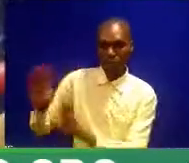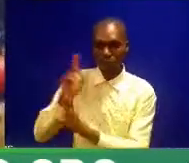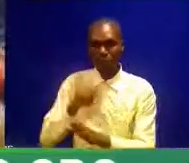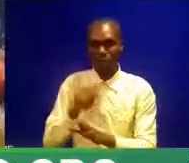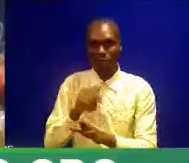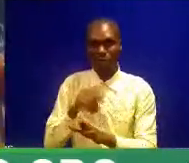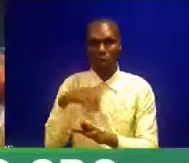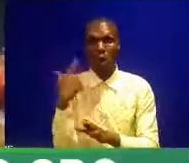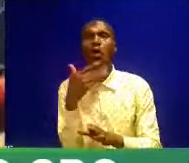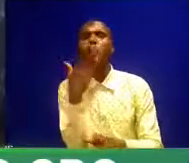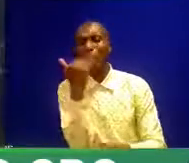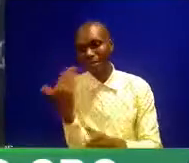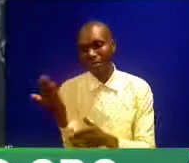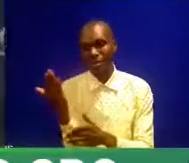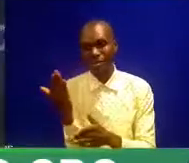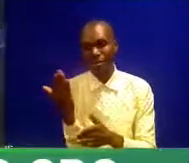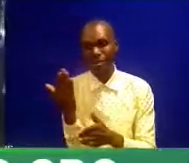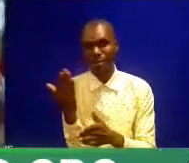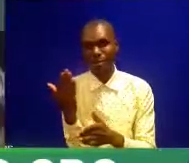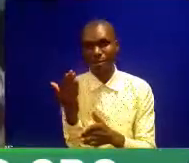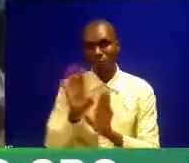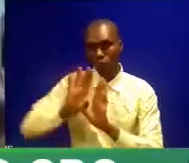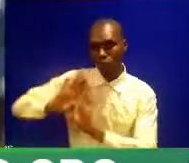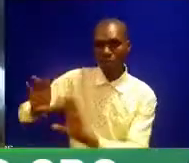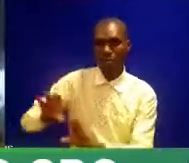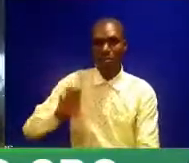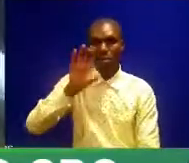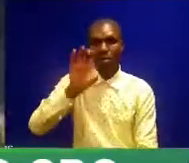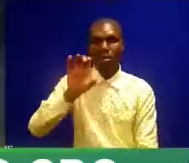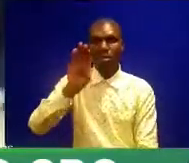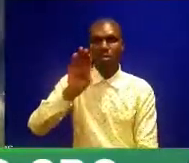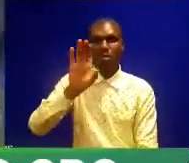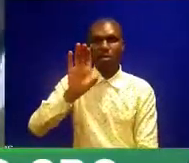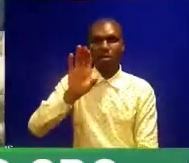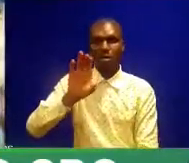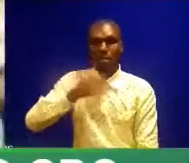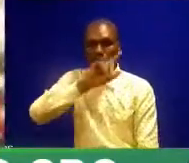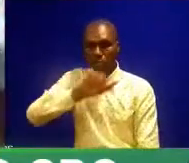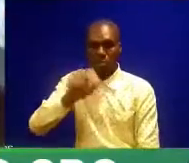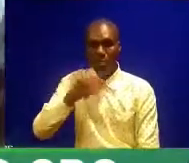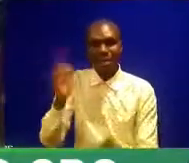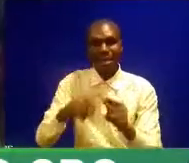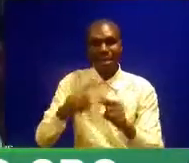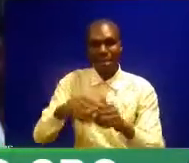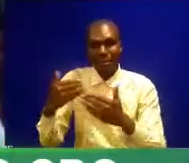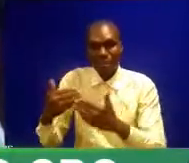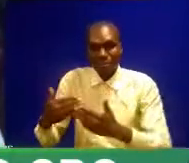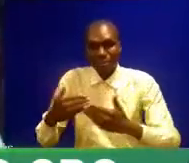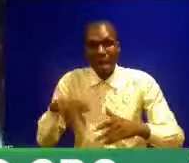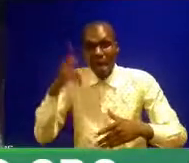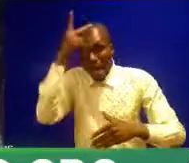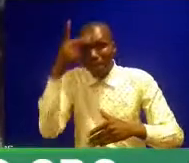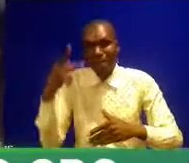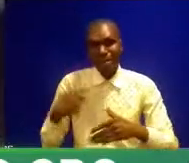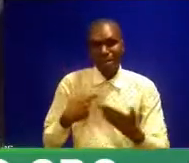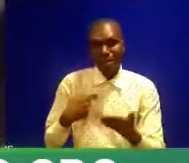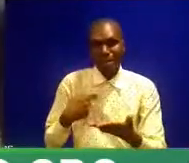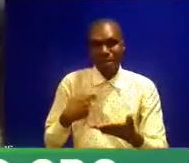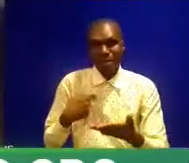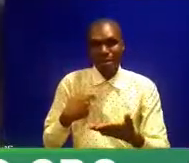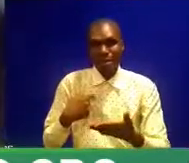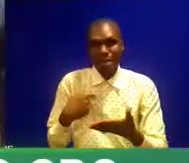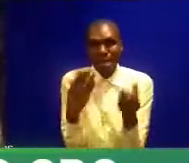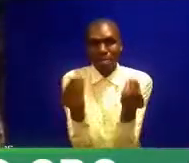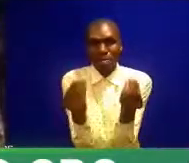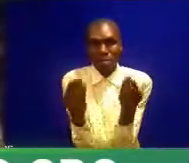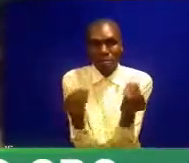ina roka togwate inyare ko bikurwa PBC inyare ge gosira so tatia abe igori bane ore obugmo